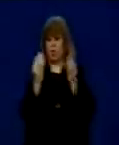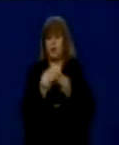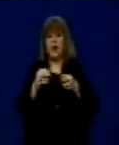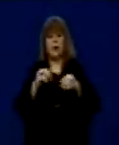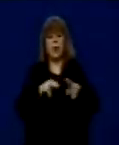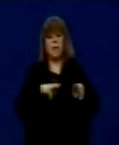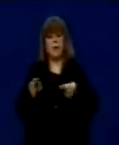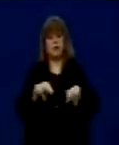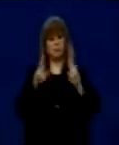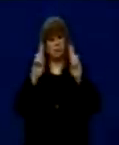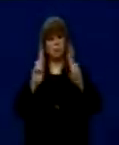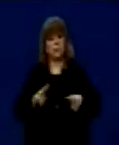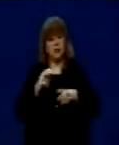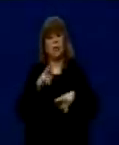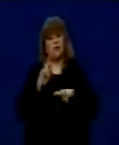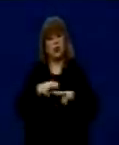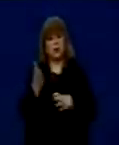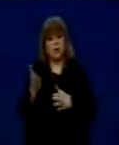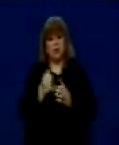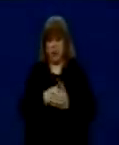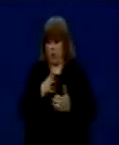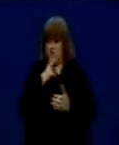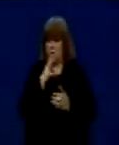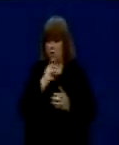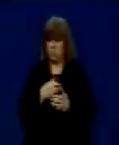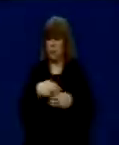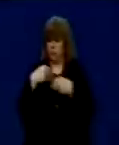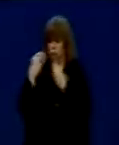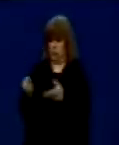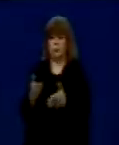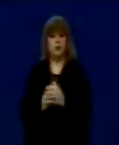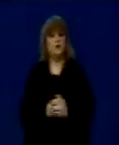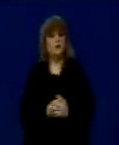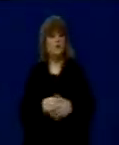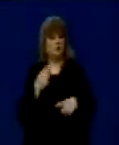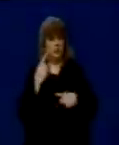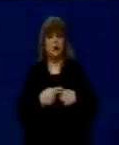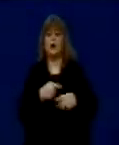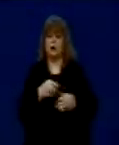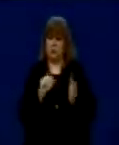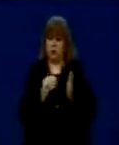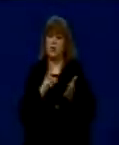këtë çështje. Pra nëse është dërguar ankesa atje, ka qenë vendim i dhomës veçantë. Po edhe natyrisht kanë të drejtë ankesë.